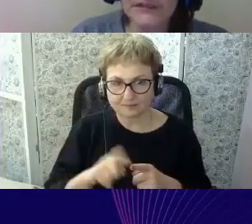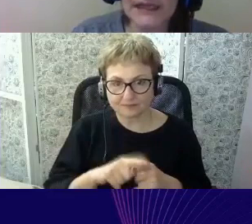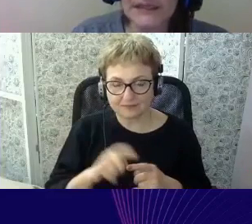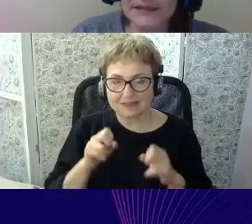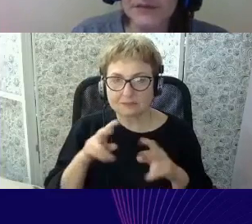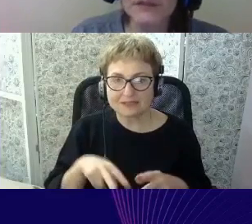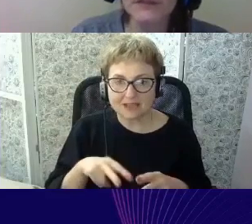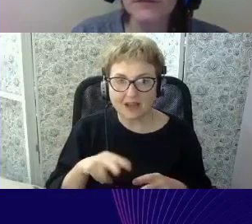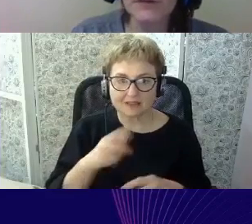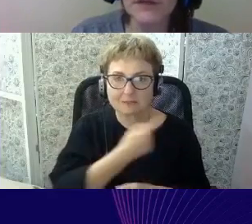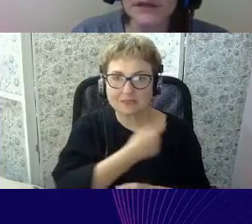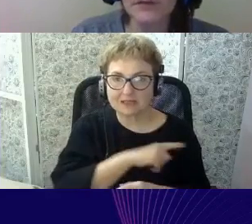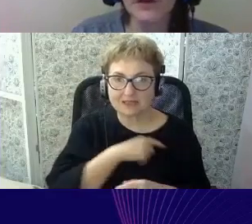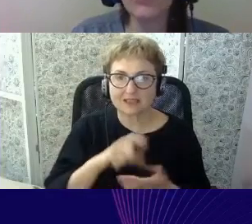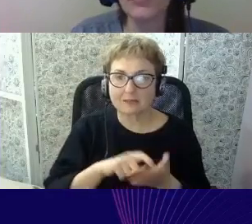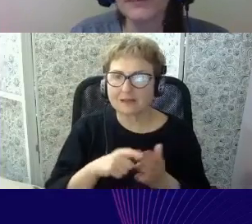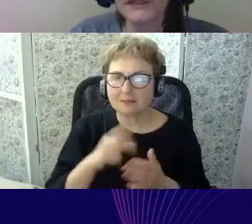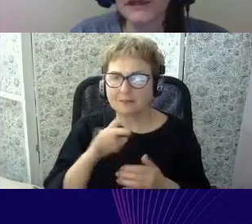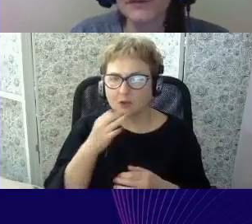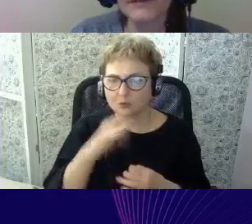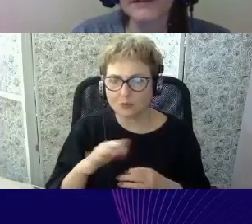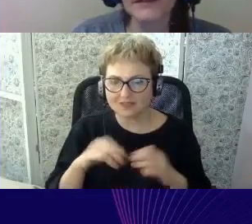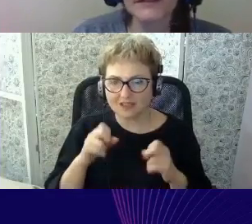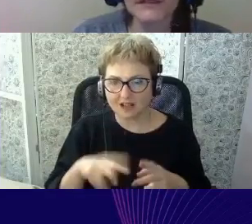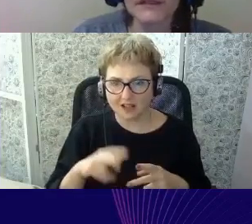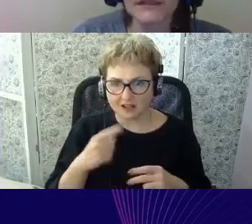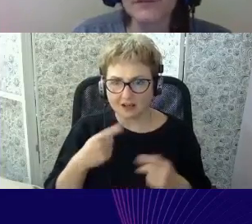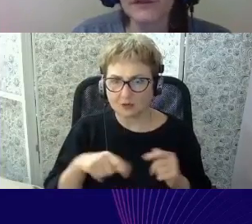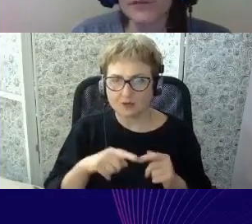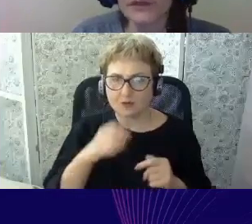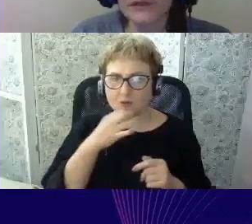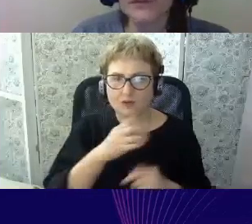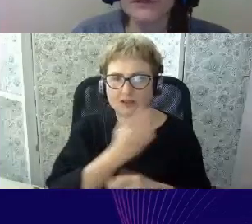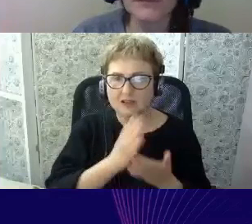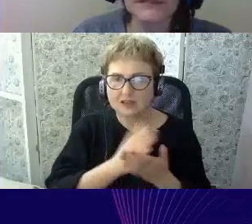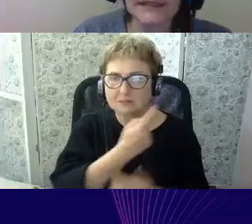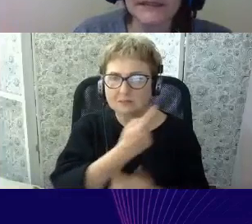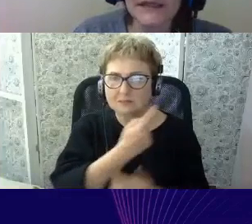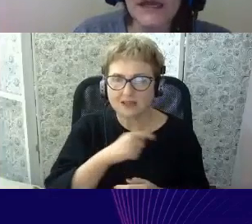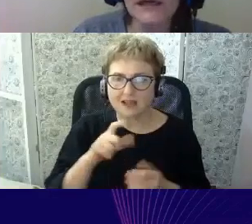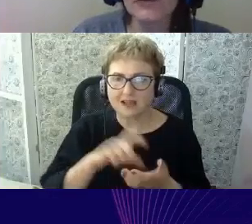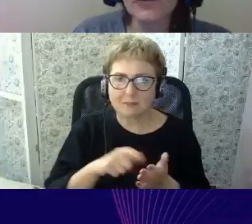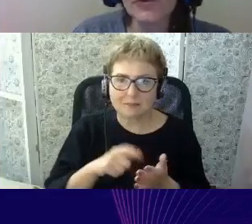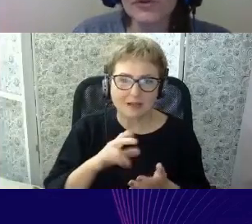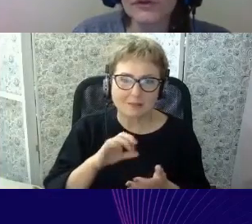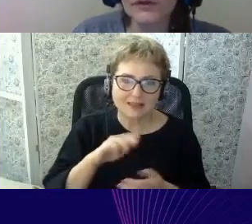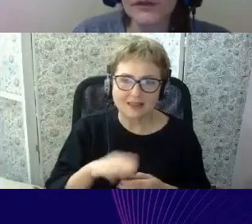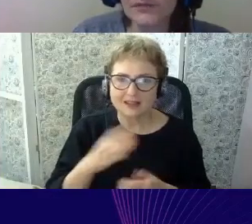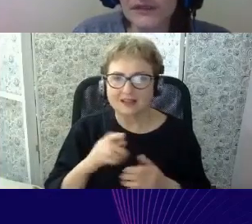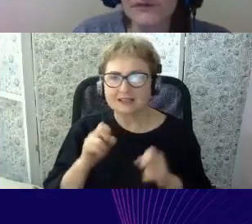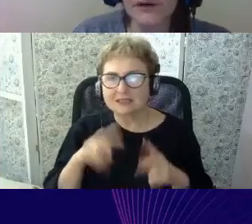соответственно, специалисты медицинского кабинета. При любой профессиональной образовательной организации есть медкабинет или медспециалист, который